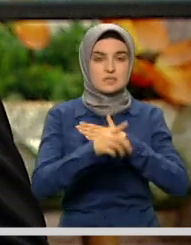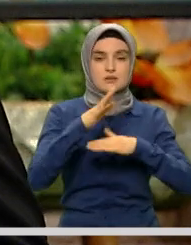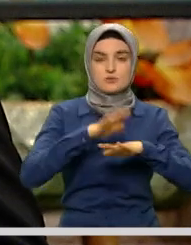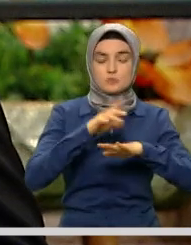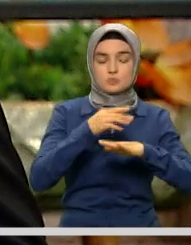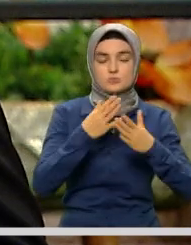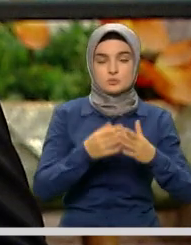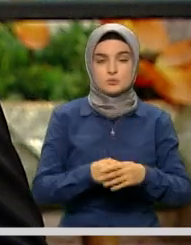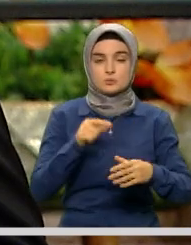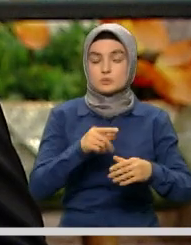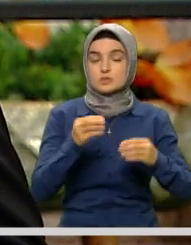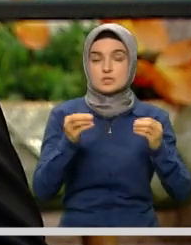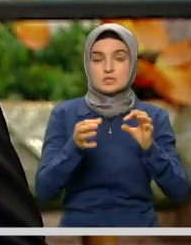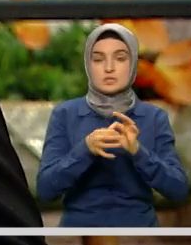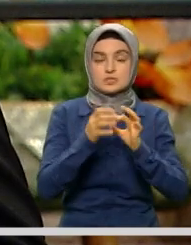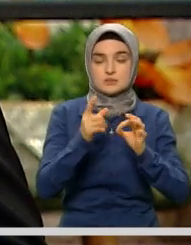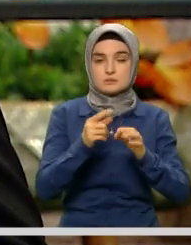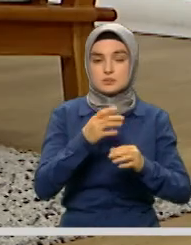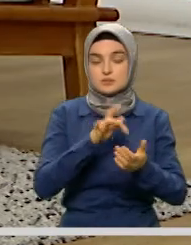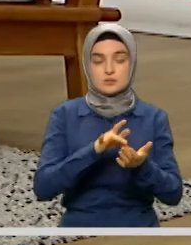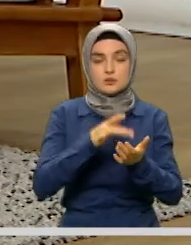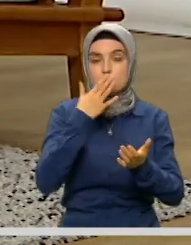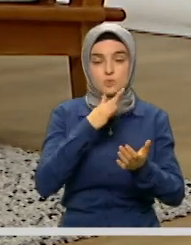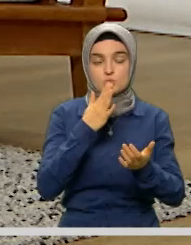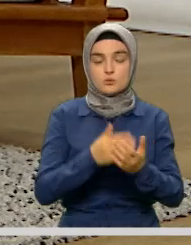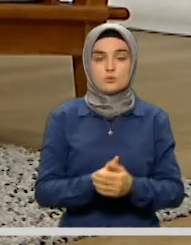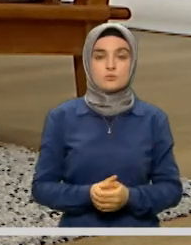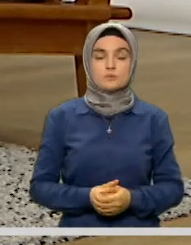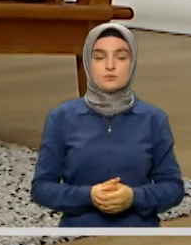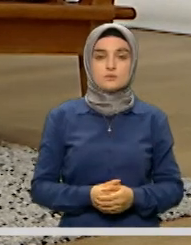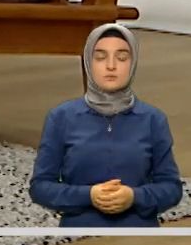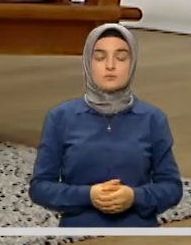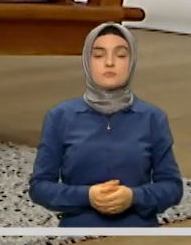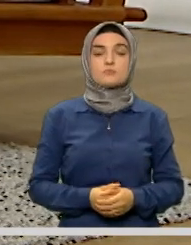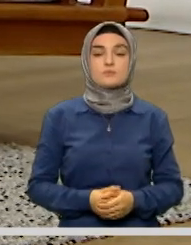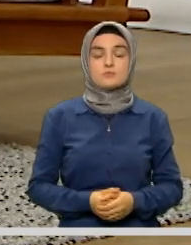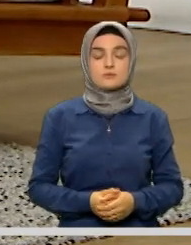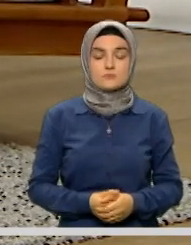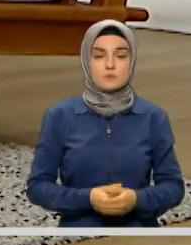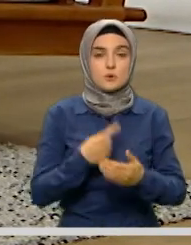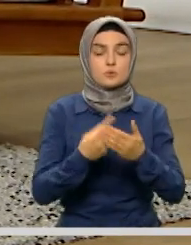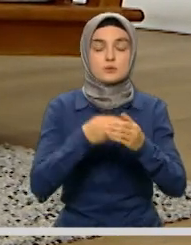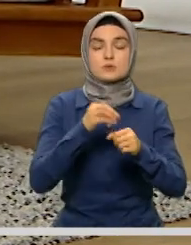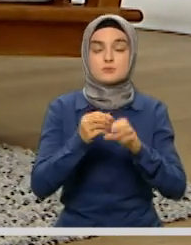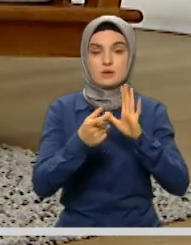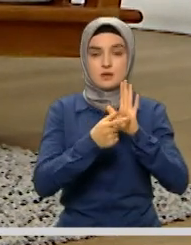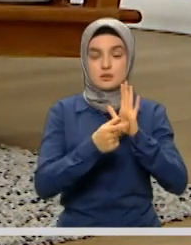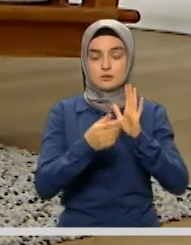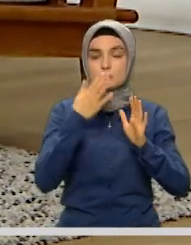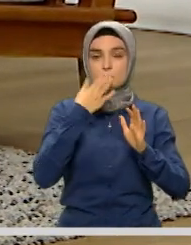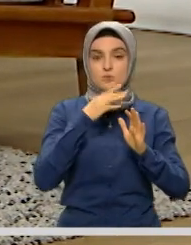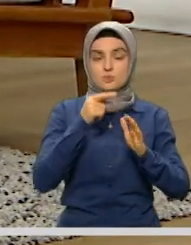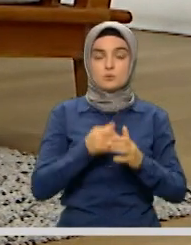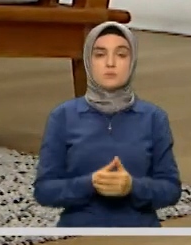ile ilgili henüz bir ceza tereddüt etmemiş. Yani Kur'an-ı Kerim'de bir ayet-i kerime yok. Ve hani şerru men